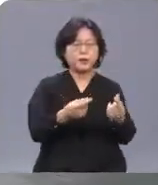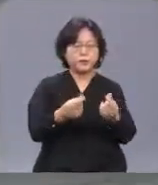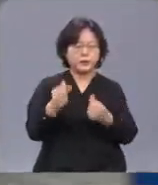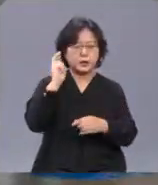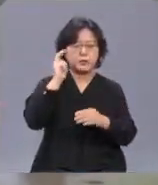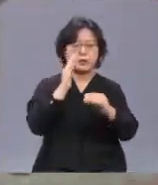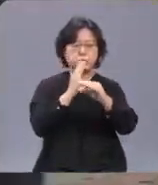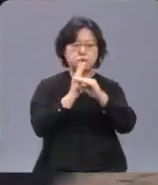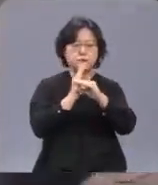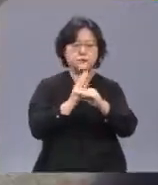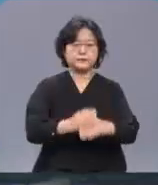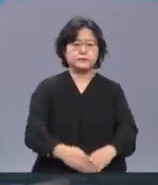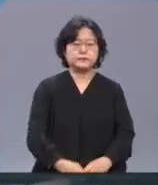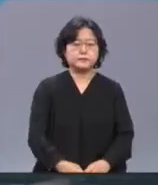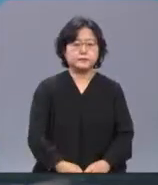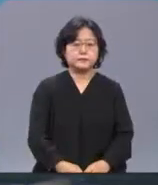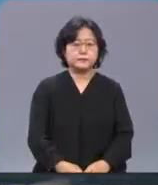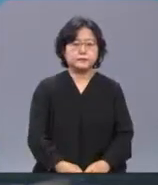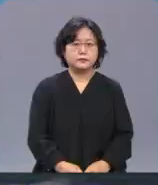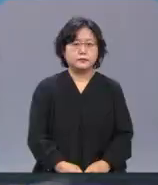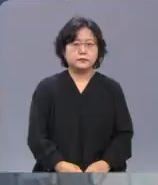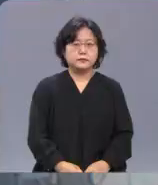것으로 예측됐습니다.